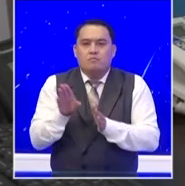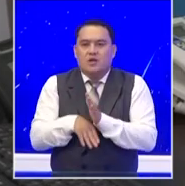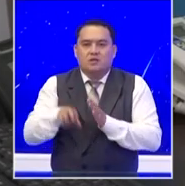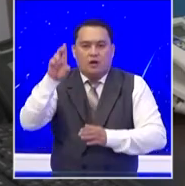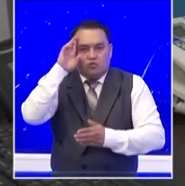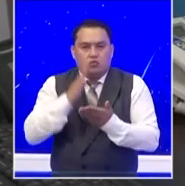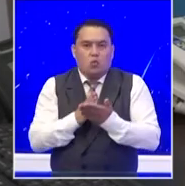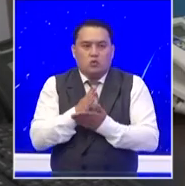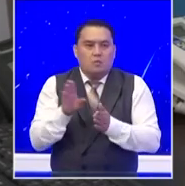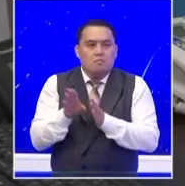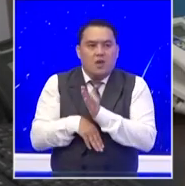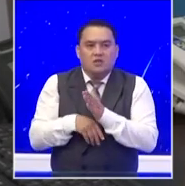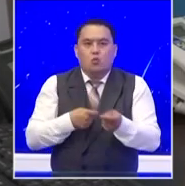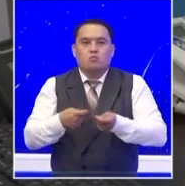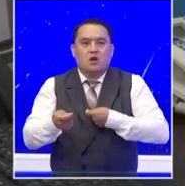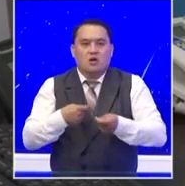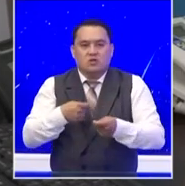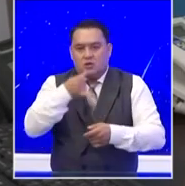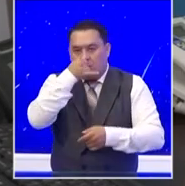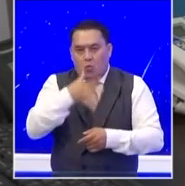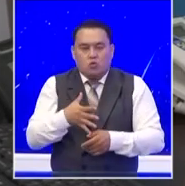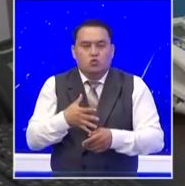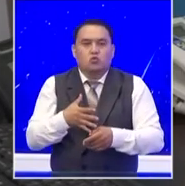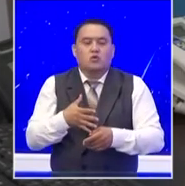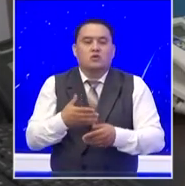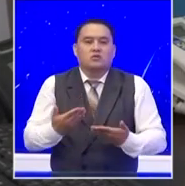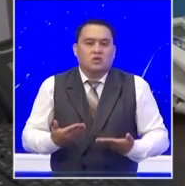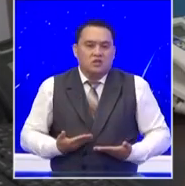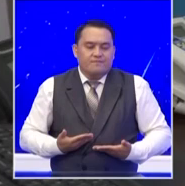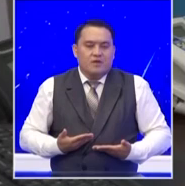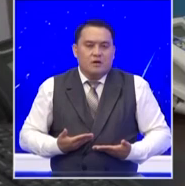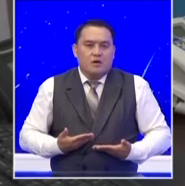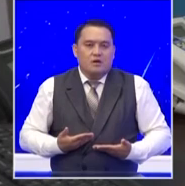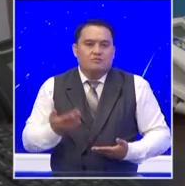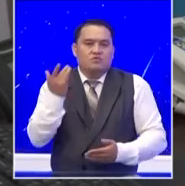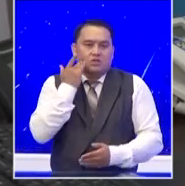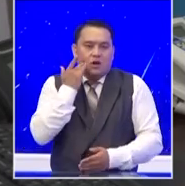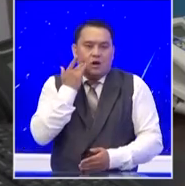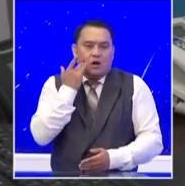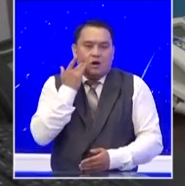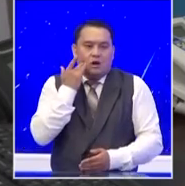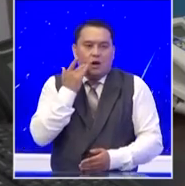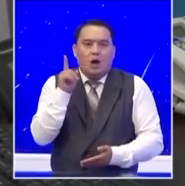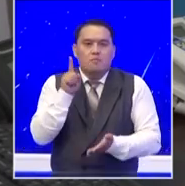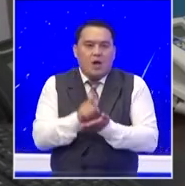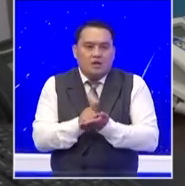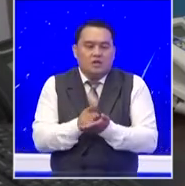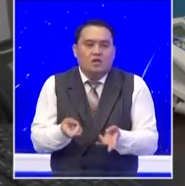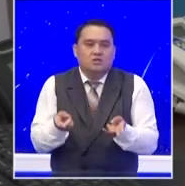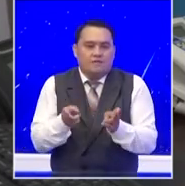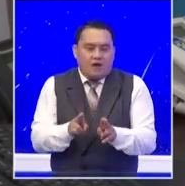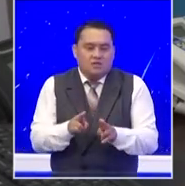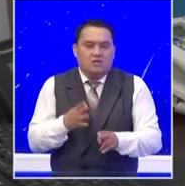государственного служащего, без государственного управления существовать не может. Поэтому государственные служащие всегда должны оставаться